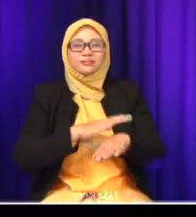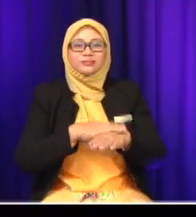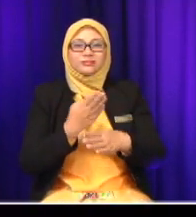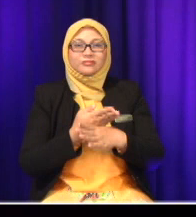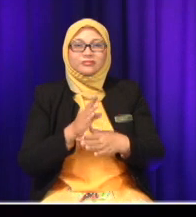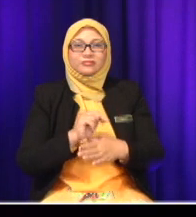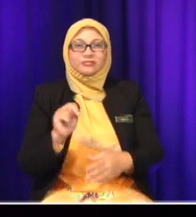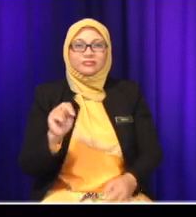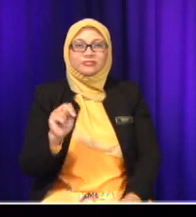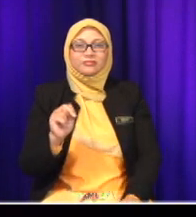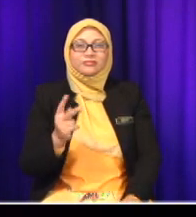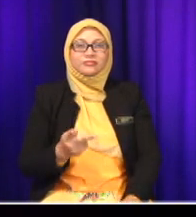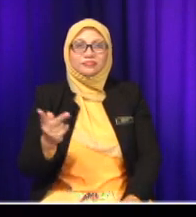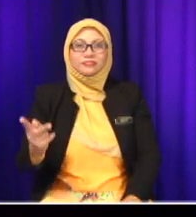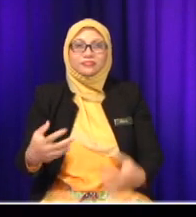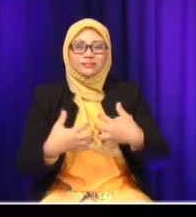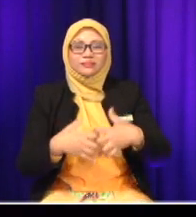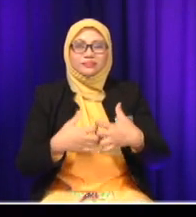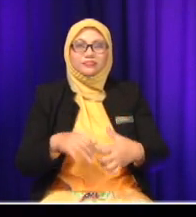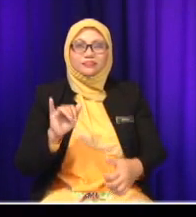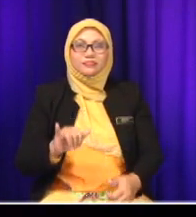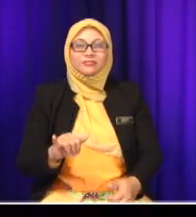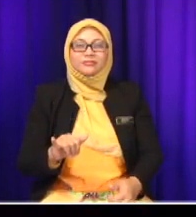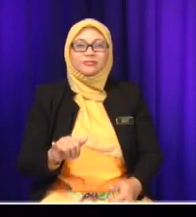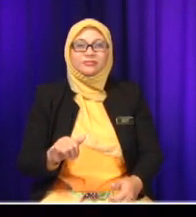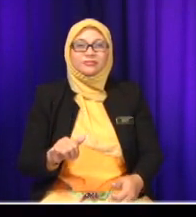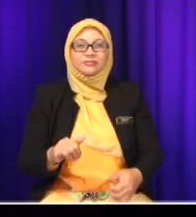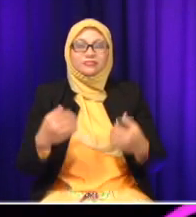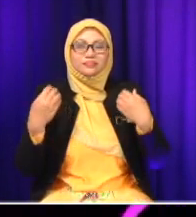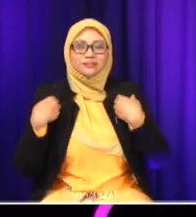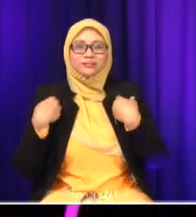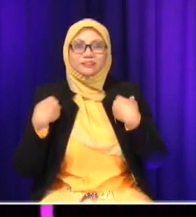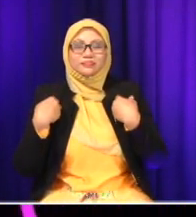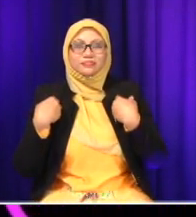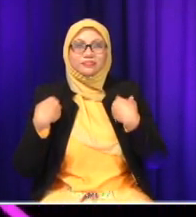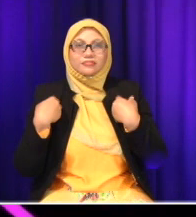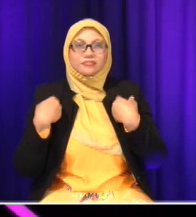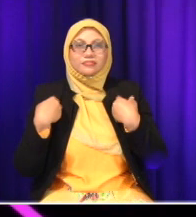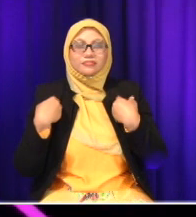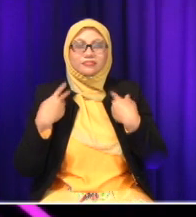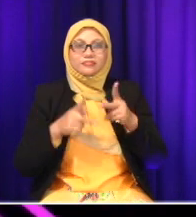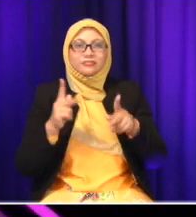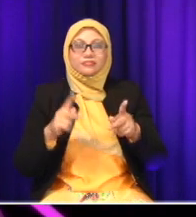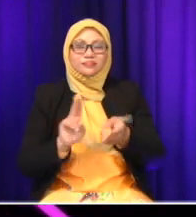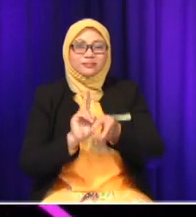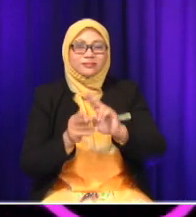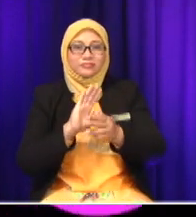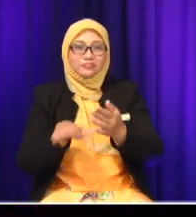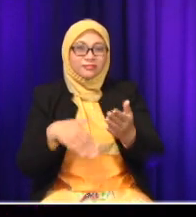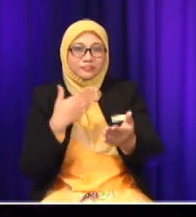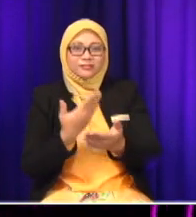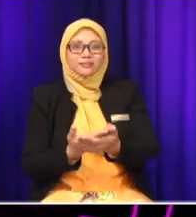Enjin iaitu yang terdapat iaitu kalau kita lakukan kerja merombak keseluruhan bahagi Enjin baru kita akan